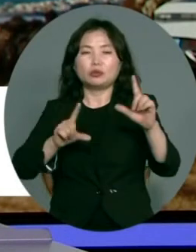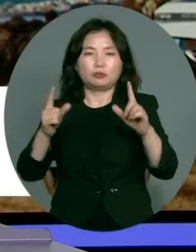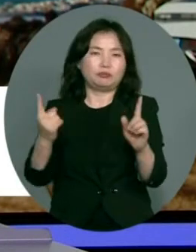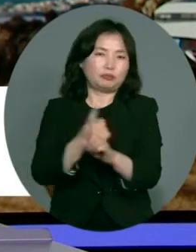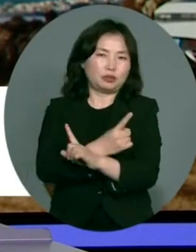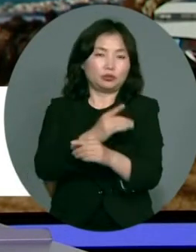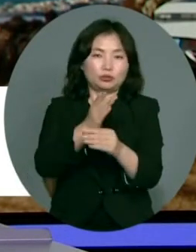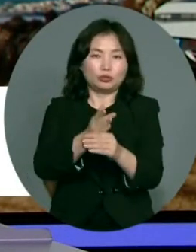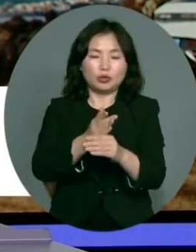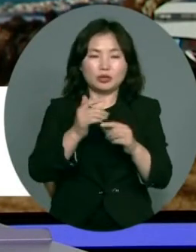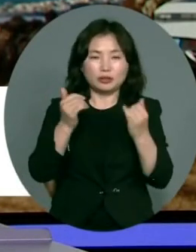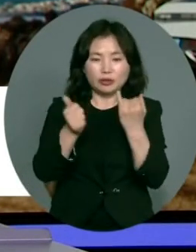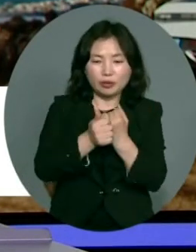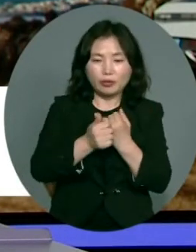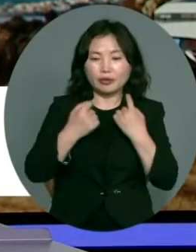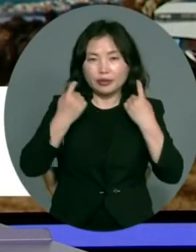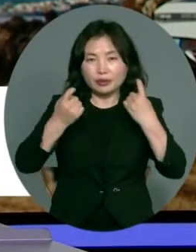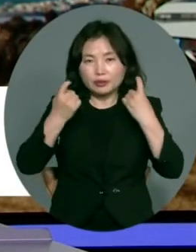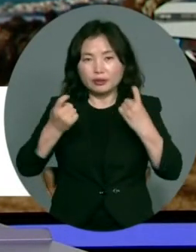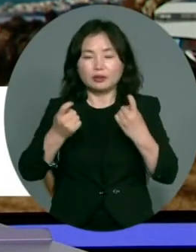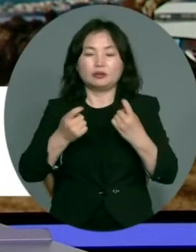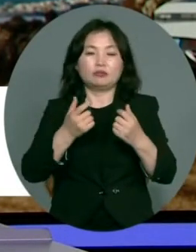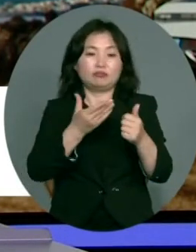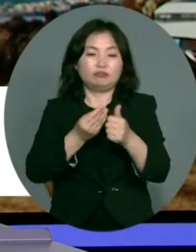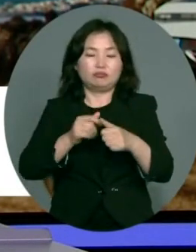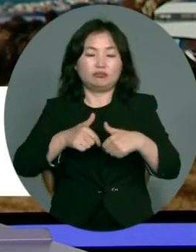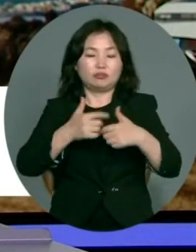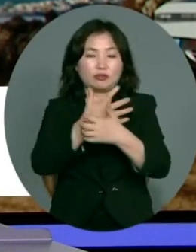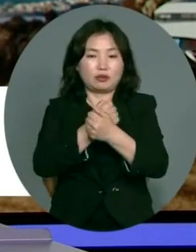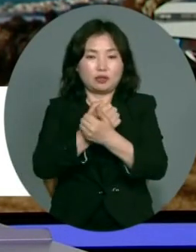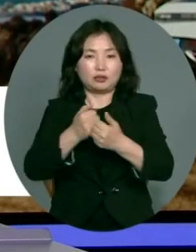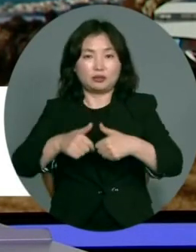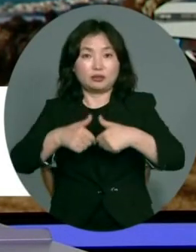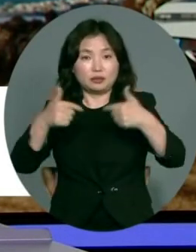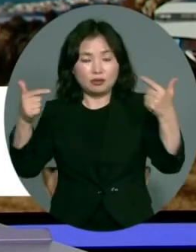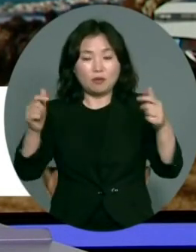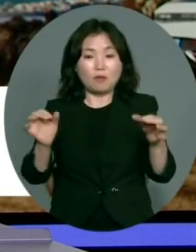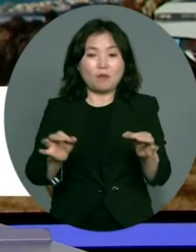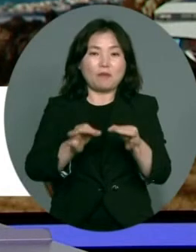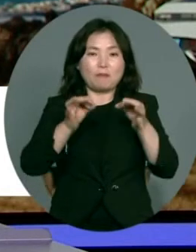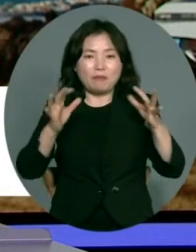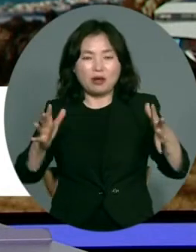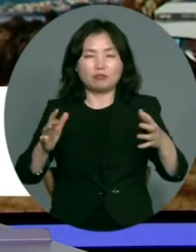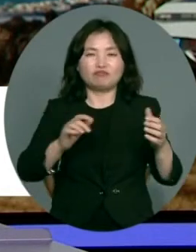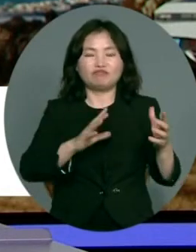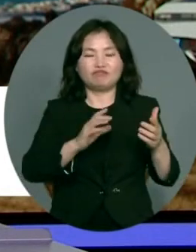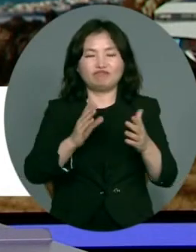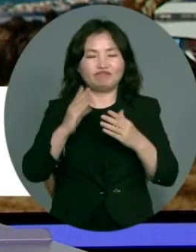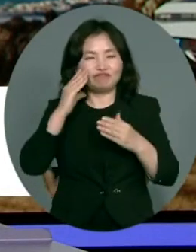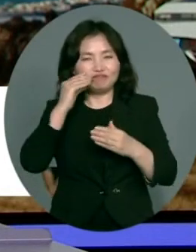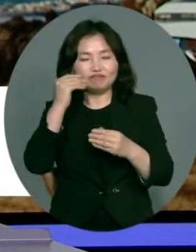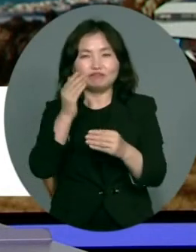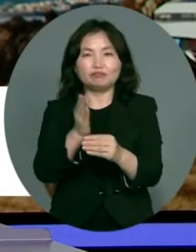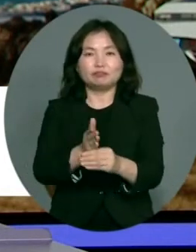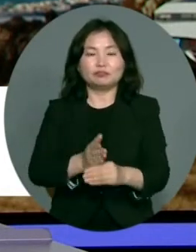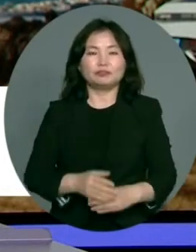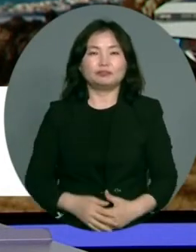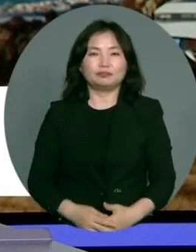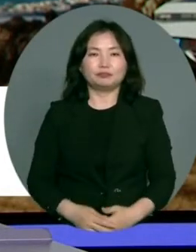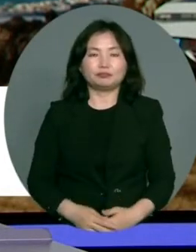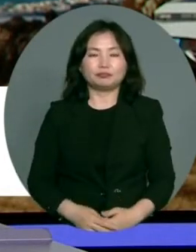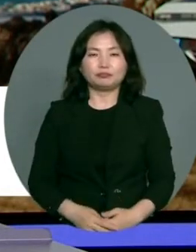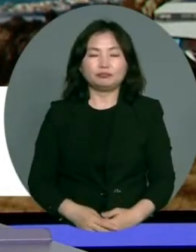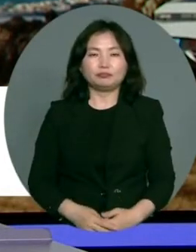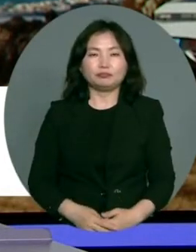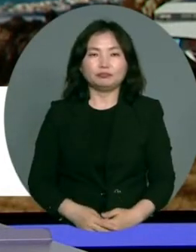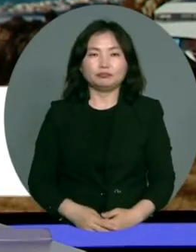있는데요. 결혼과 관광 수요도 증가하며 관련 업계도 실로 오랜만에 활기를 띠고 있습니다. 박재형 기자가